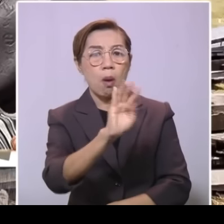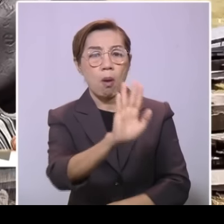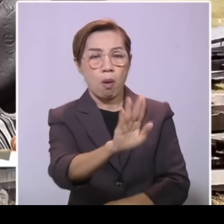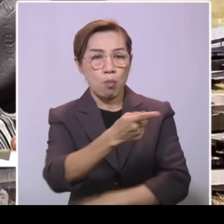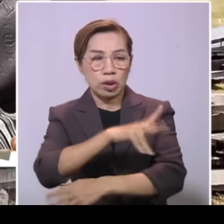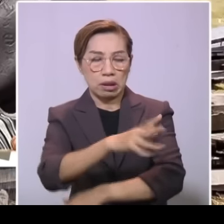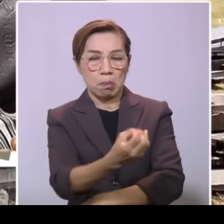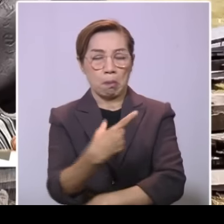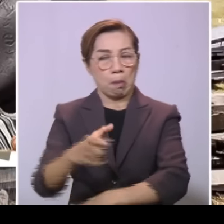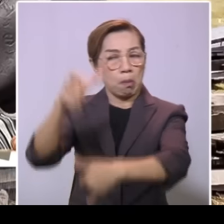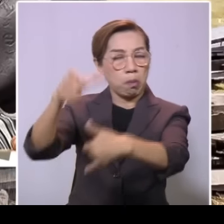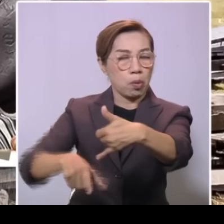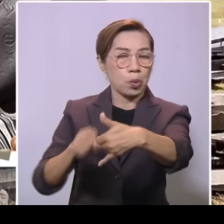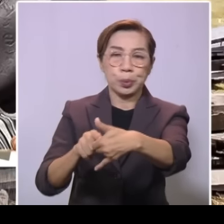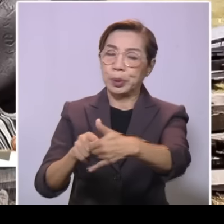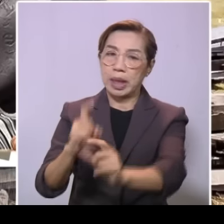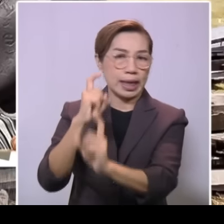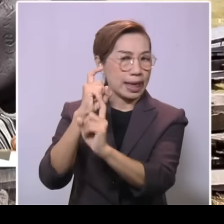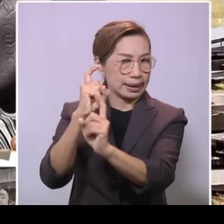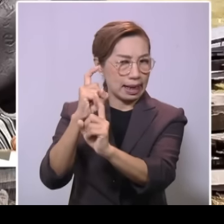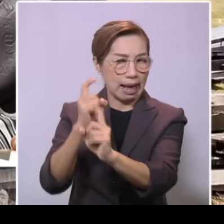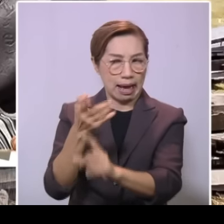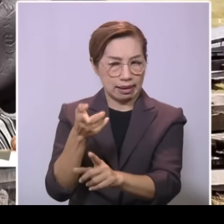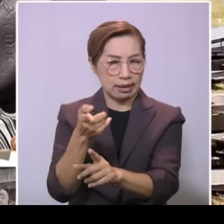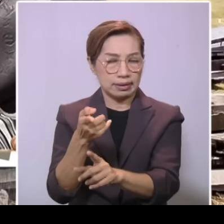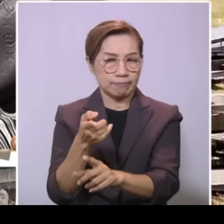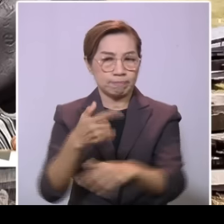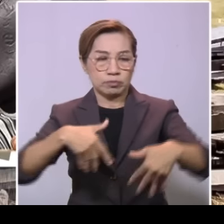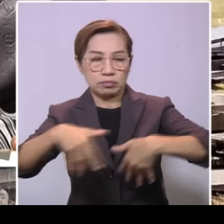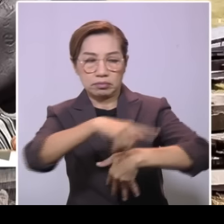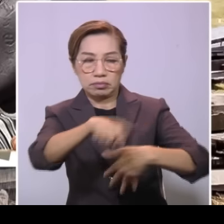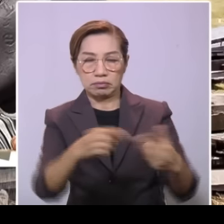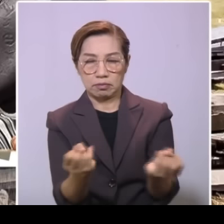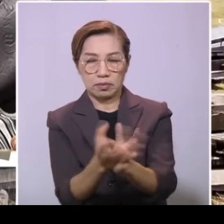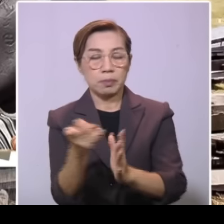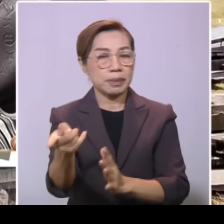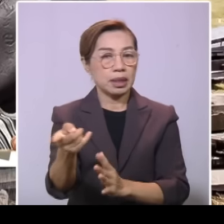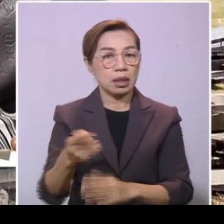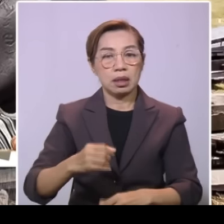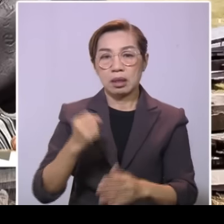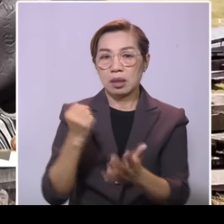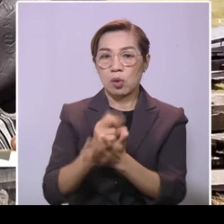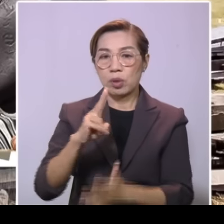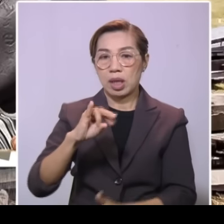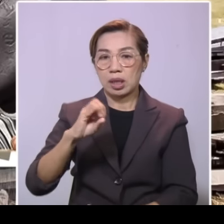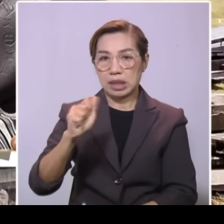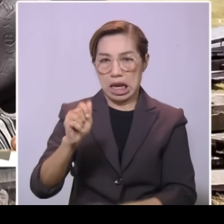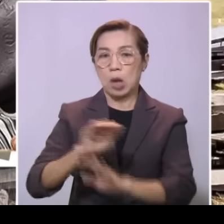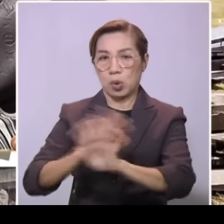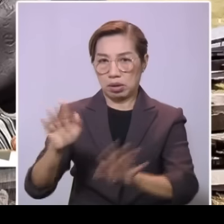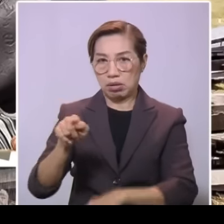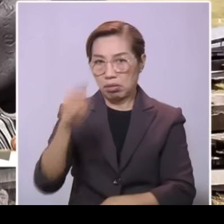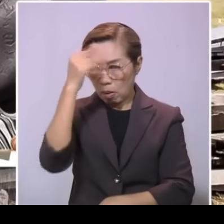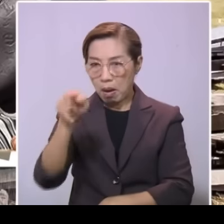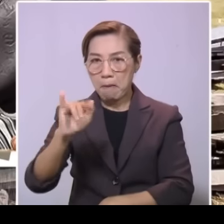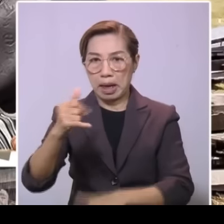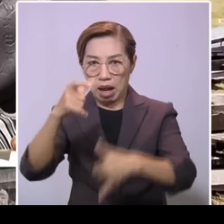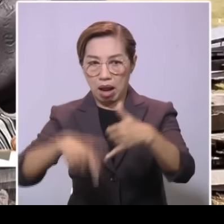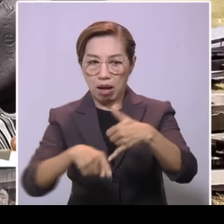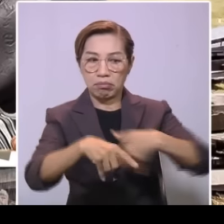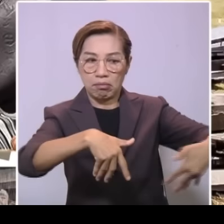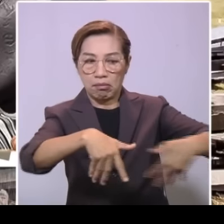เป็นที่น่าเชื่อว่าเป็นบุคคลที่เป็นภัยต่อสังคมหรือจะก่อเหตุร้ายให้เกิดอันตรายต่อความสงบสุ